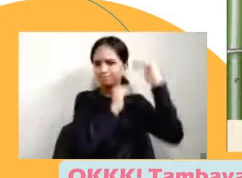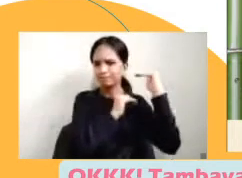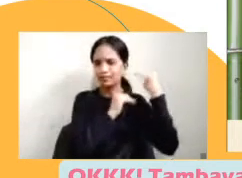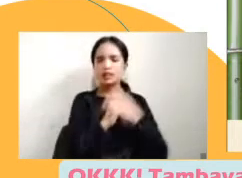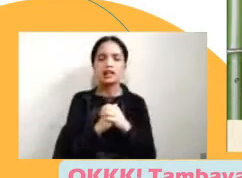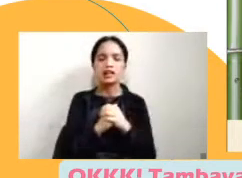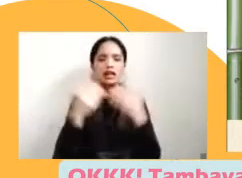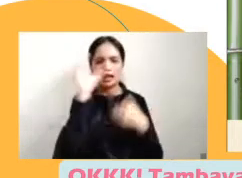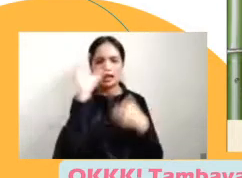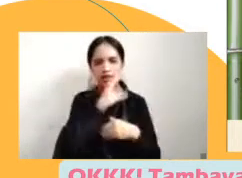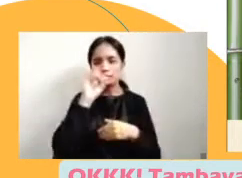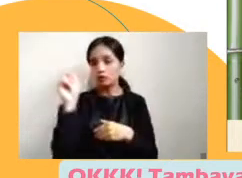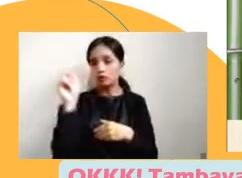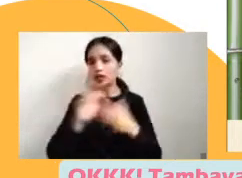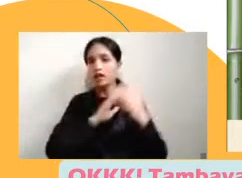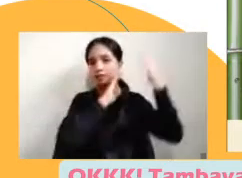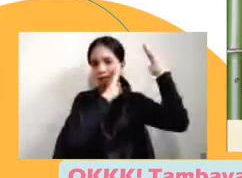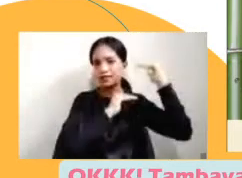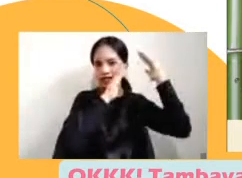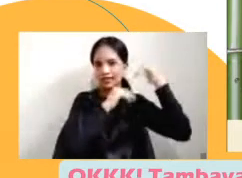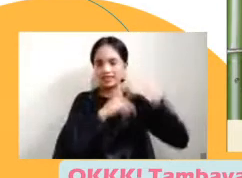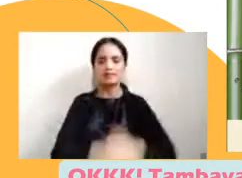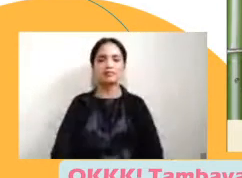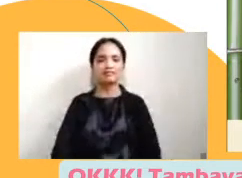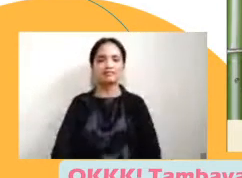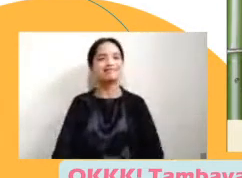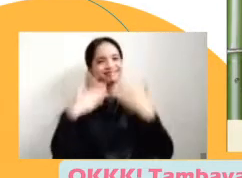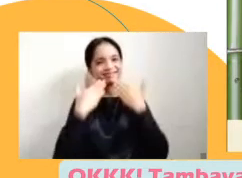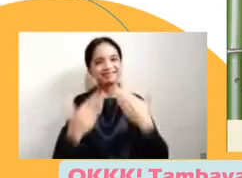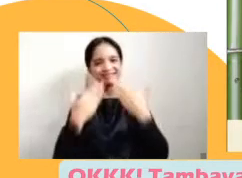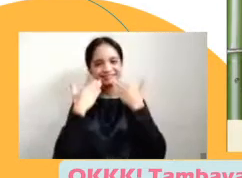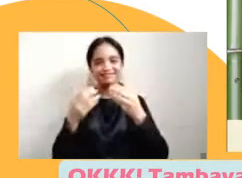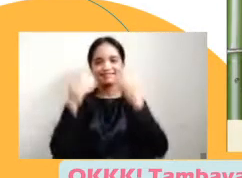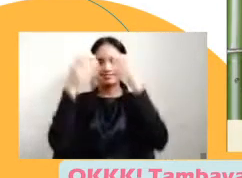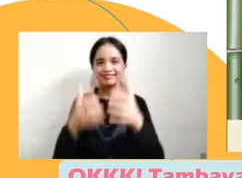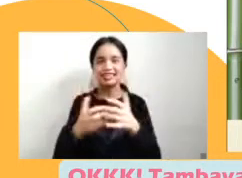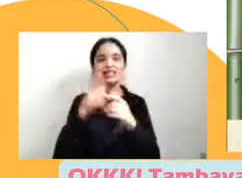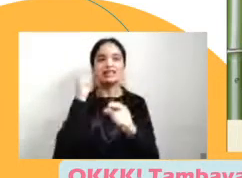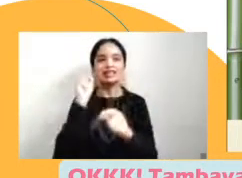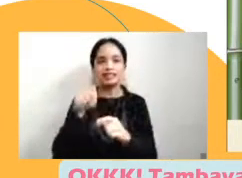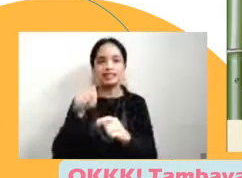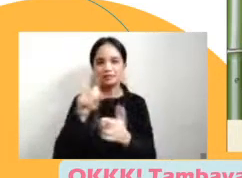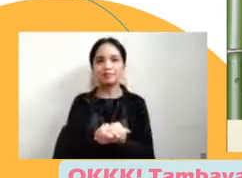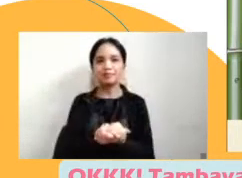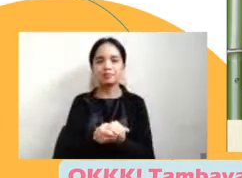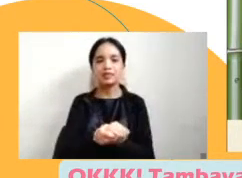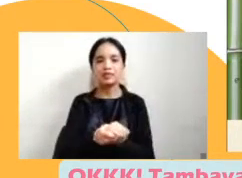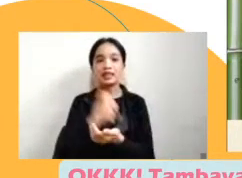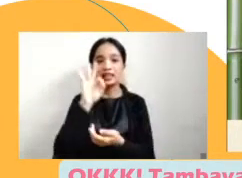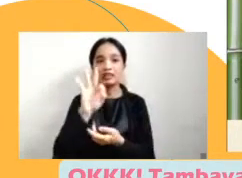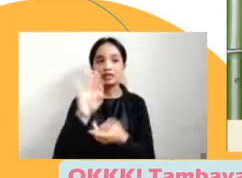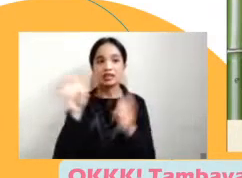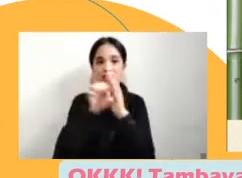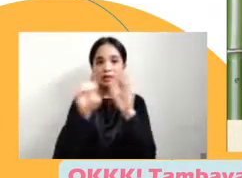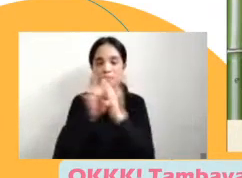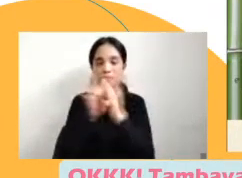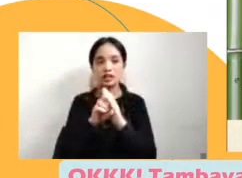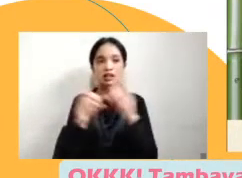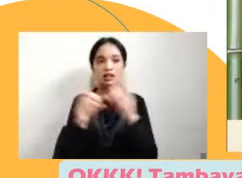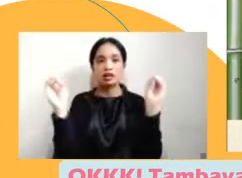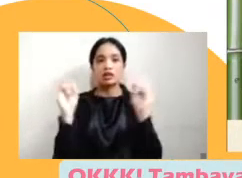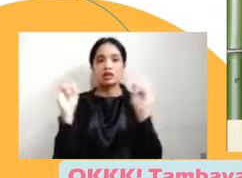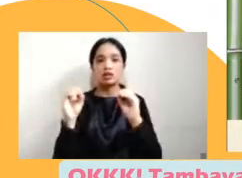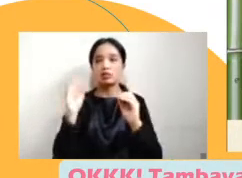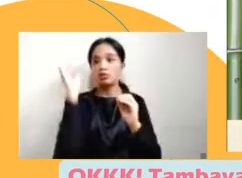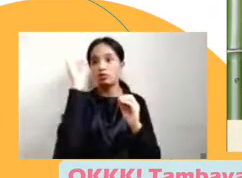pag-asa. Ayan. So, thank you, Teacher Mirna, no? Ayan. So, pag nawawala yung ating mga mahal sa